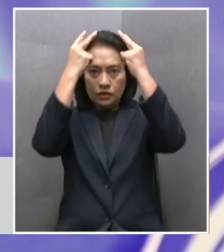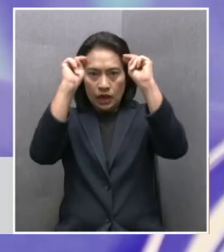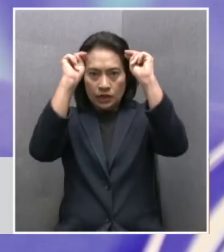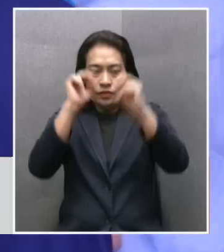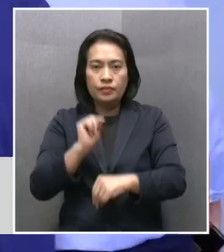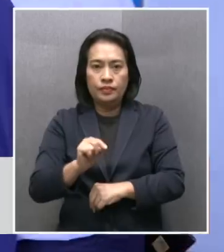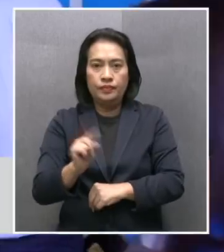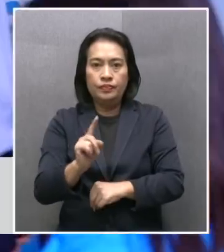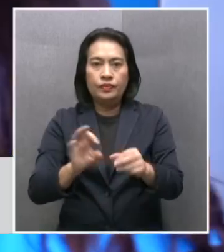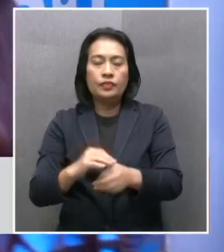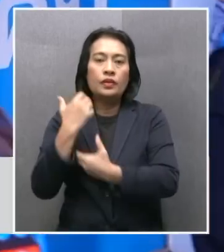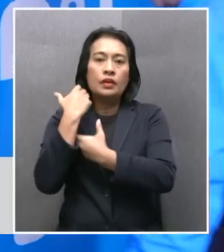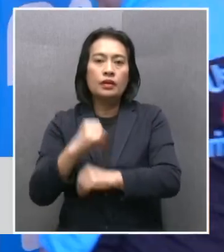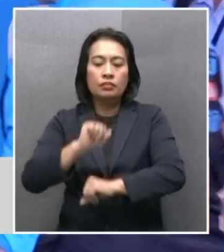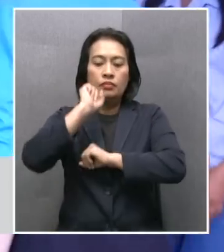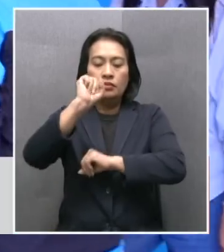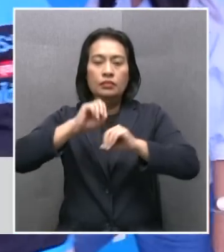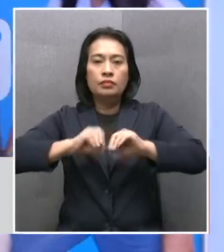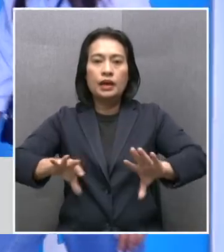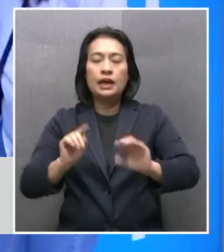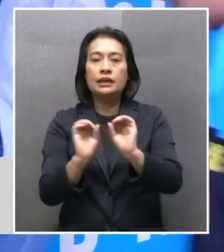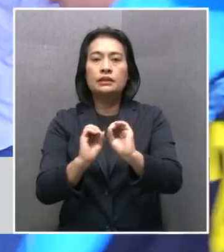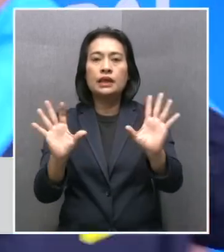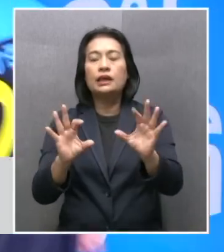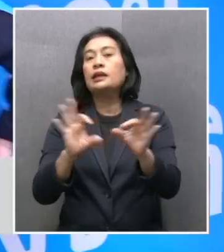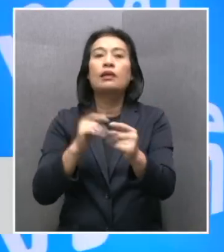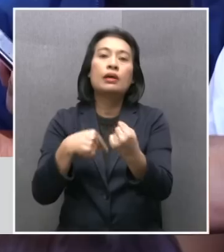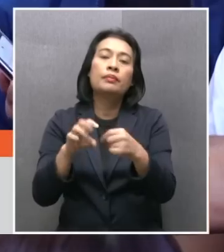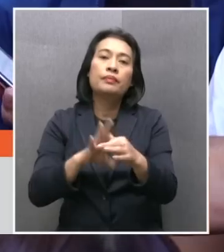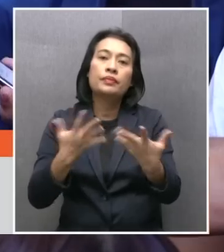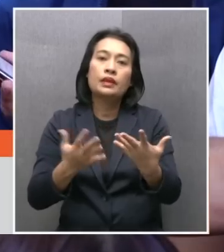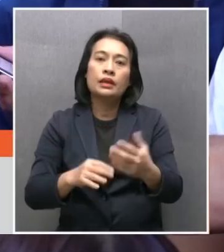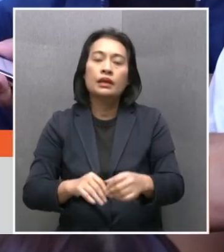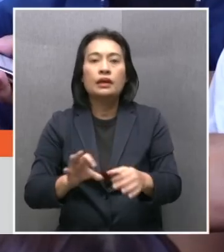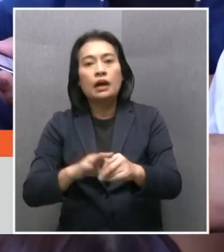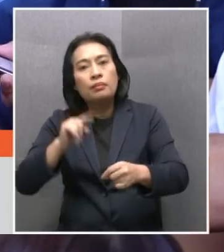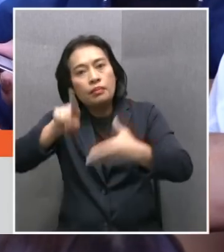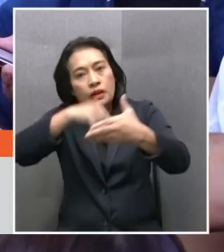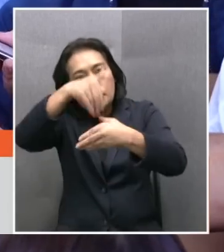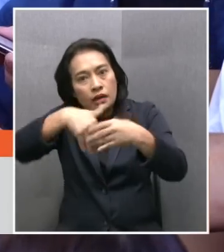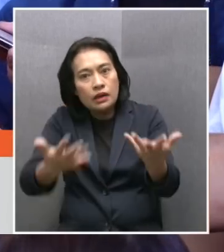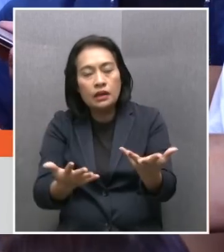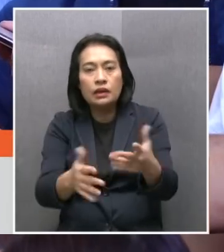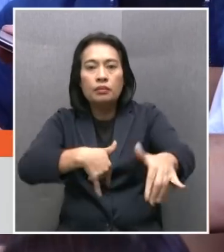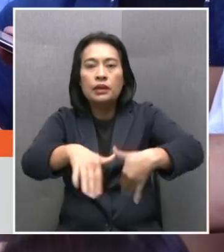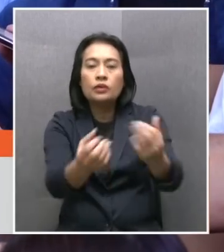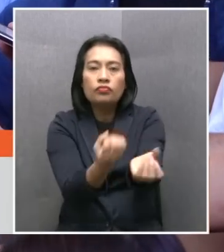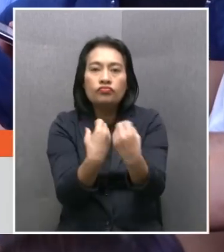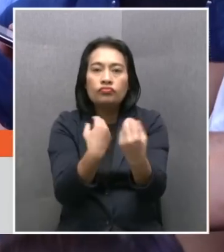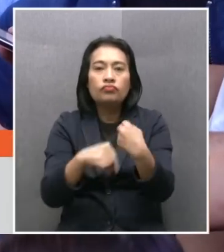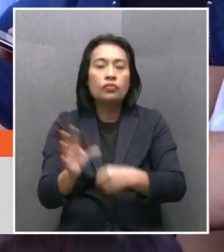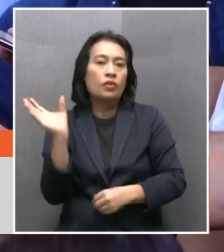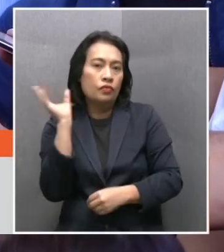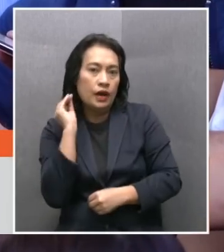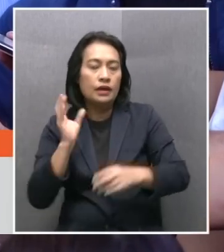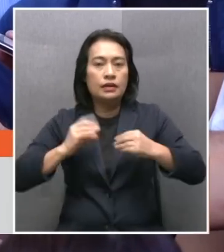พรรคประชาธิปัตย์ประกาศชัดเจนในระหว่างการหาเสียงเลือกตั้งครั้งนี้ว่าจะฟังเสียงของประชาชนในการเลือกตั้งเพื่อกำหนด